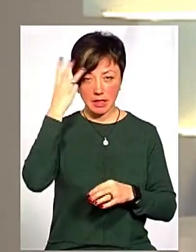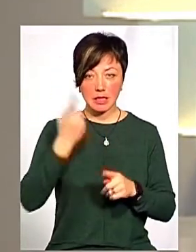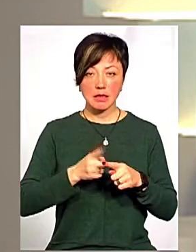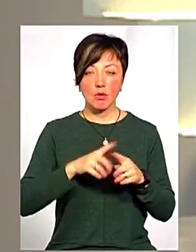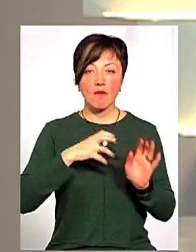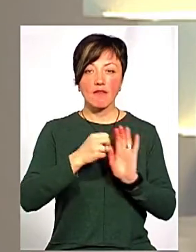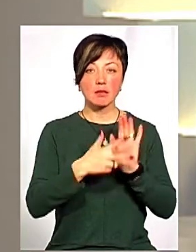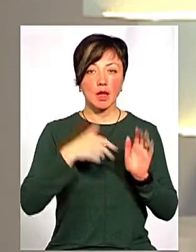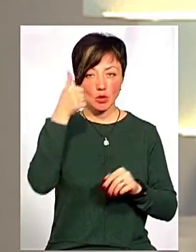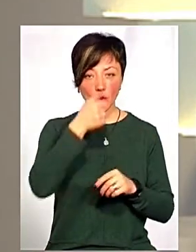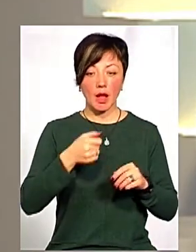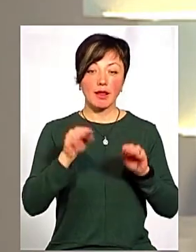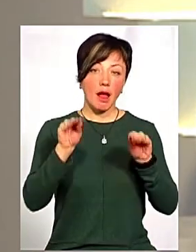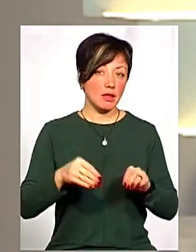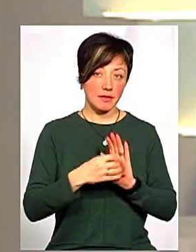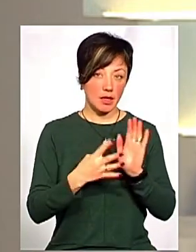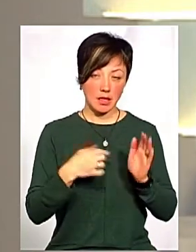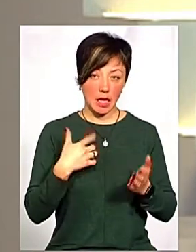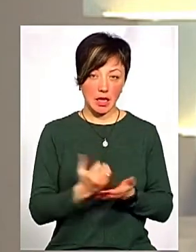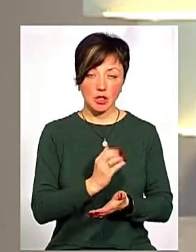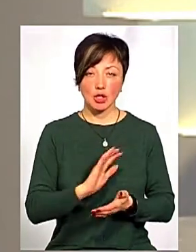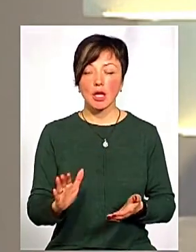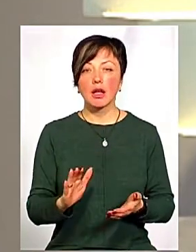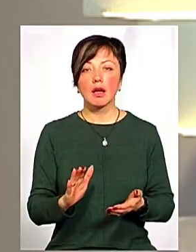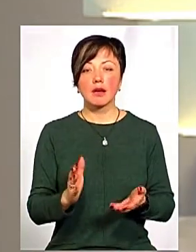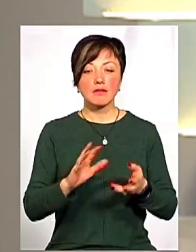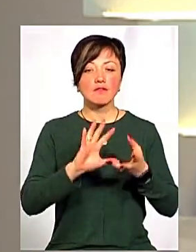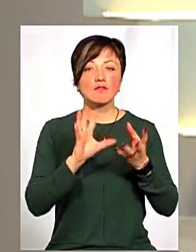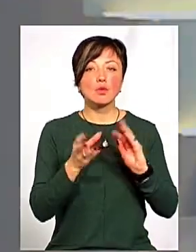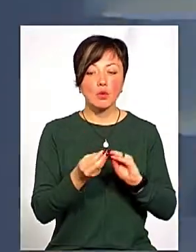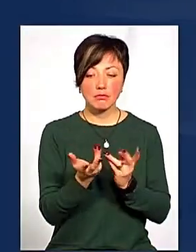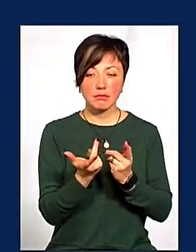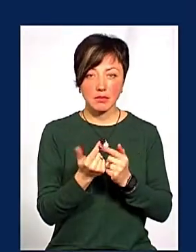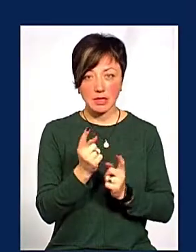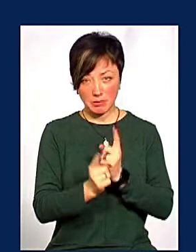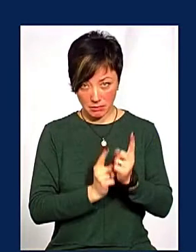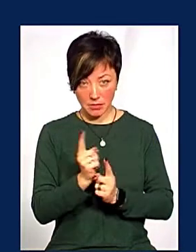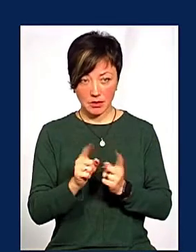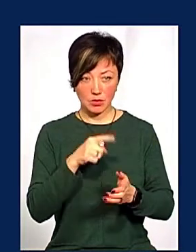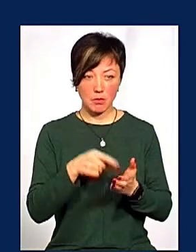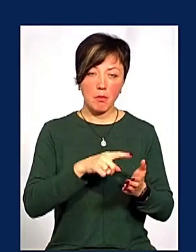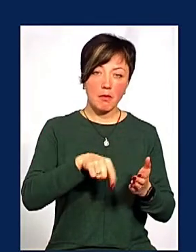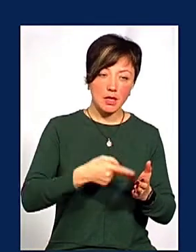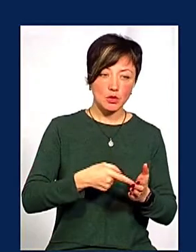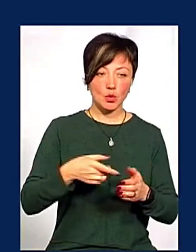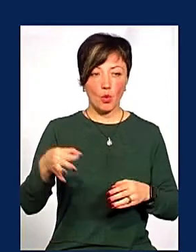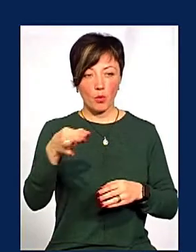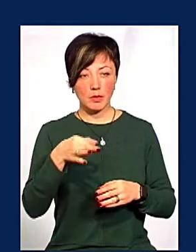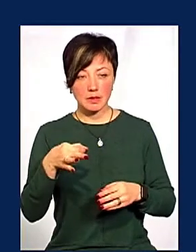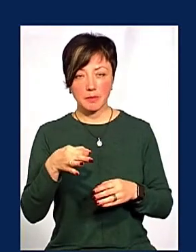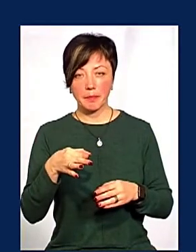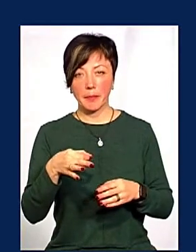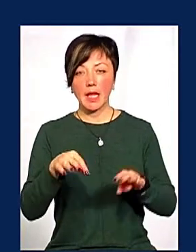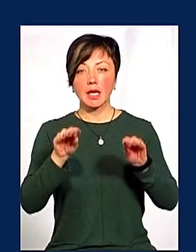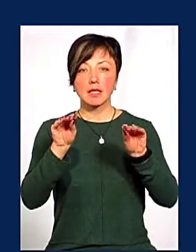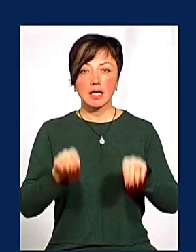у 2018 році, даних за 2019 не знайшла. От їх кількість якось змінюється? Ну, і по місту, і по області.